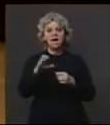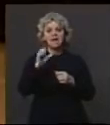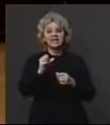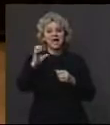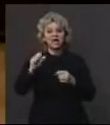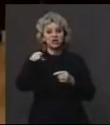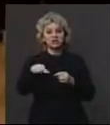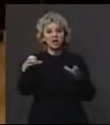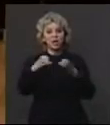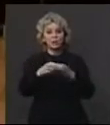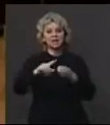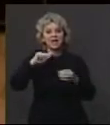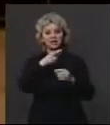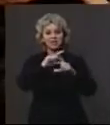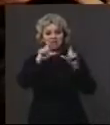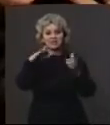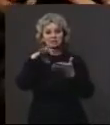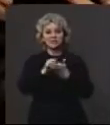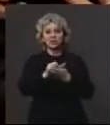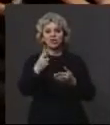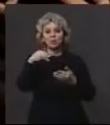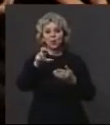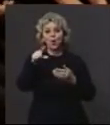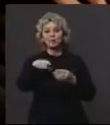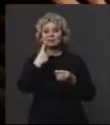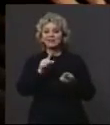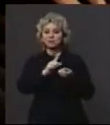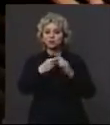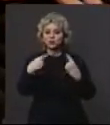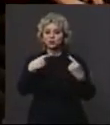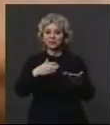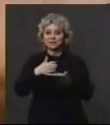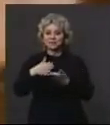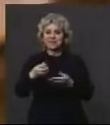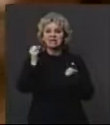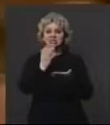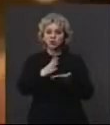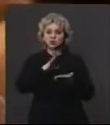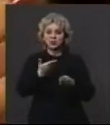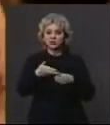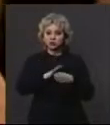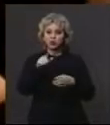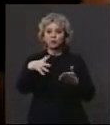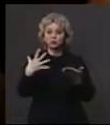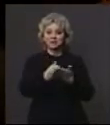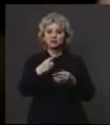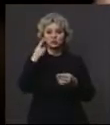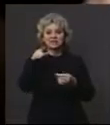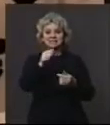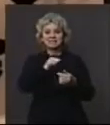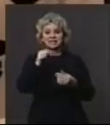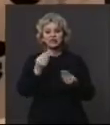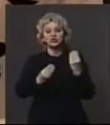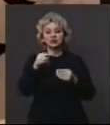Ангелина и Алина из команды экономического лицея занимаются хип-хопом. И говорят, перестроиться на другие стили сразу было трудно. Но им удалось разгадать секрет